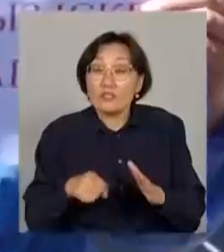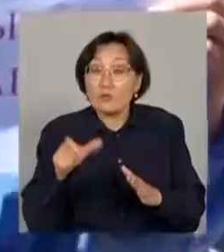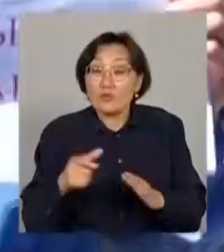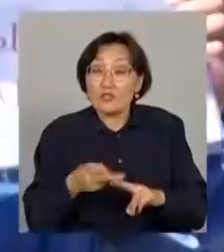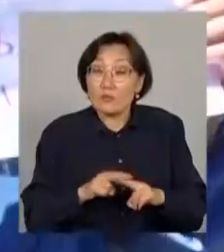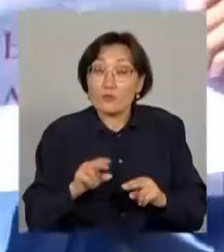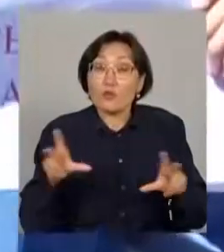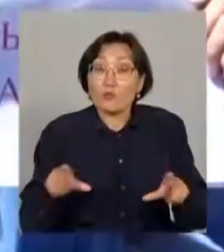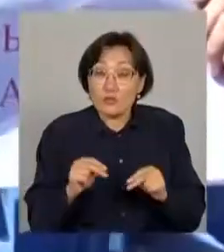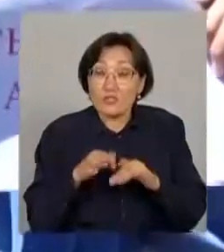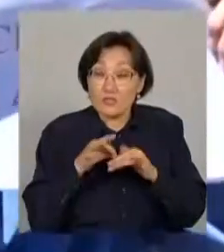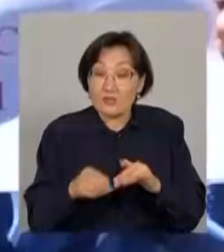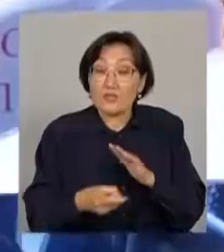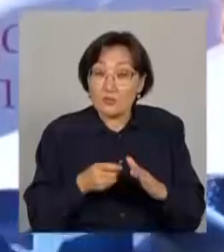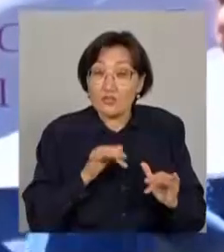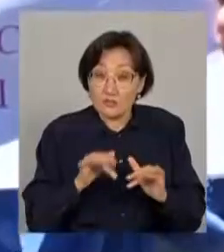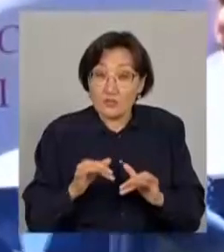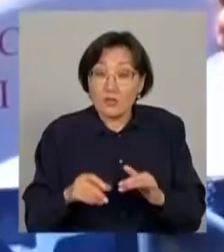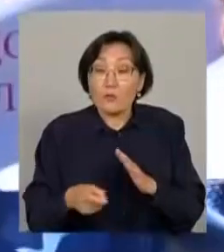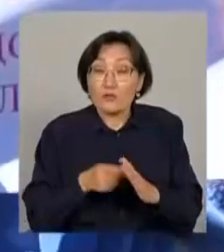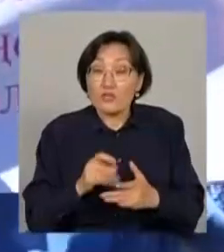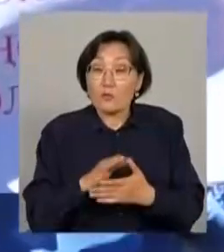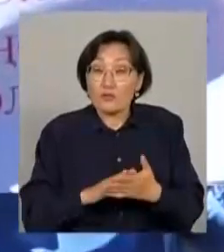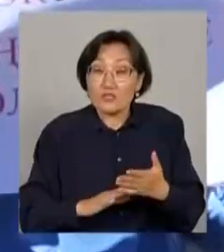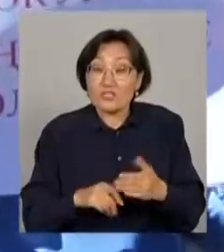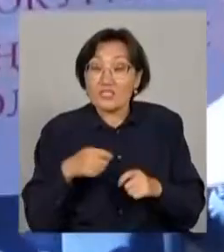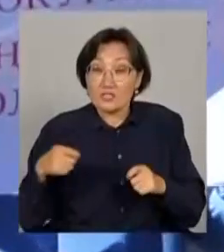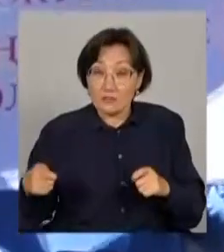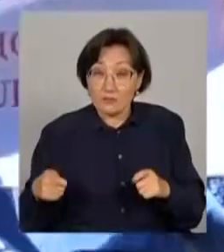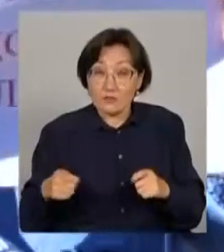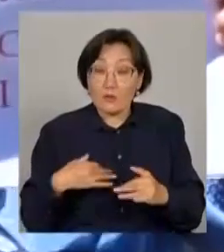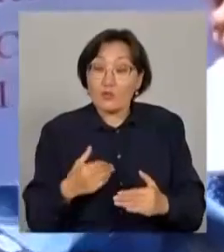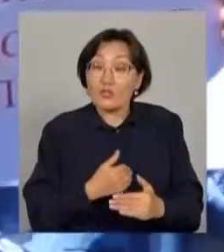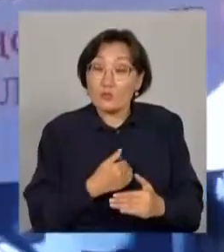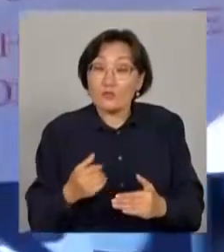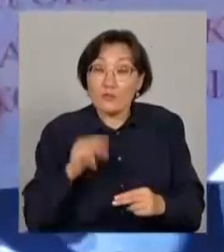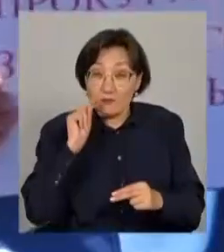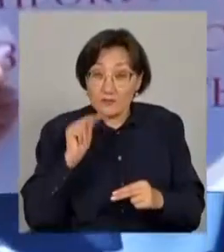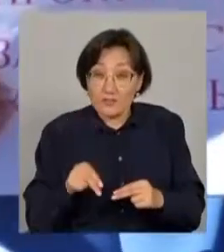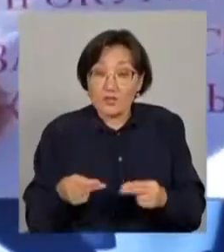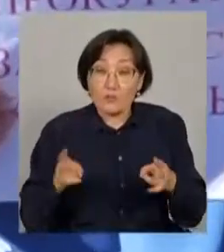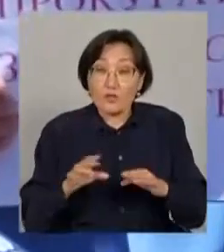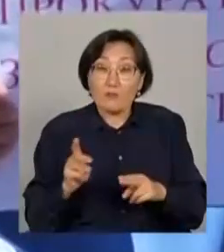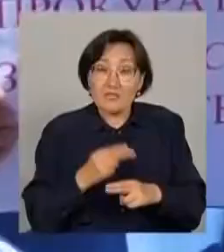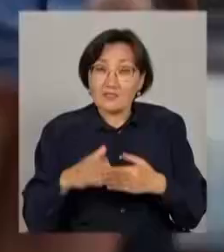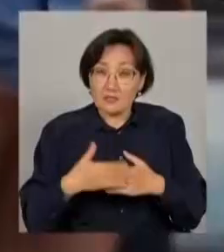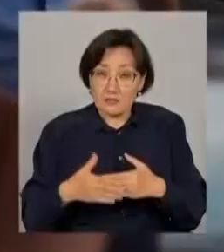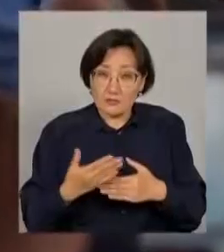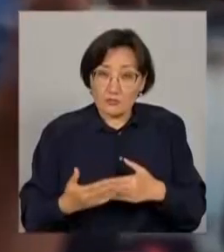который заверил нас, что идет экспертиза. Эта экспертиза продолжает затягиваться. Мы хотим, чтобы виновные не остались